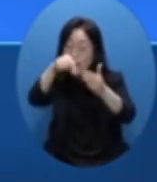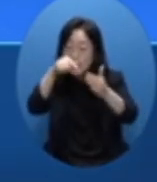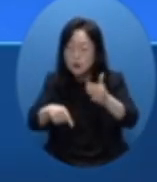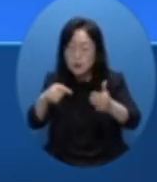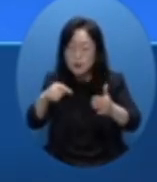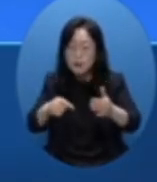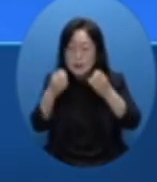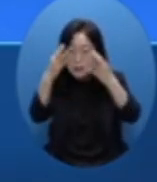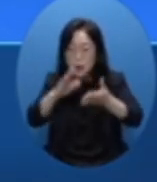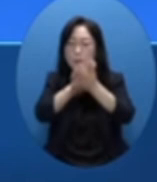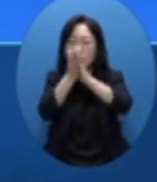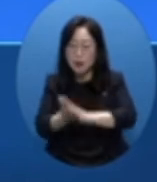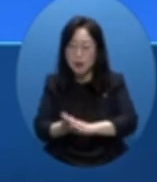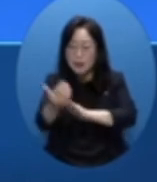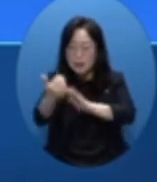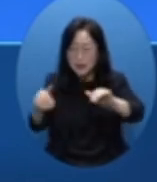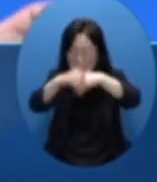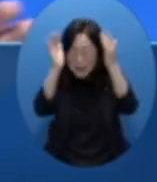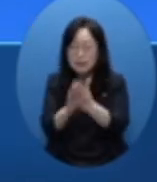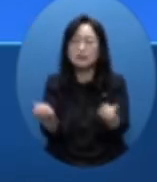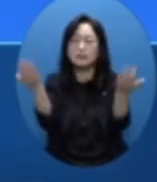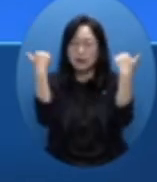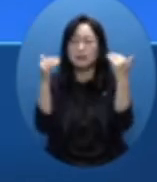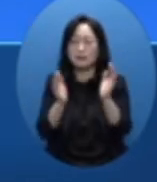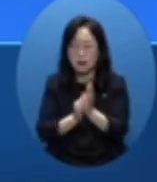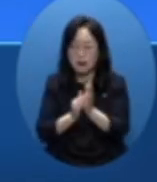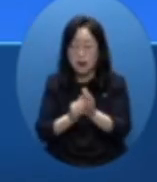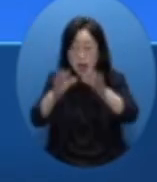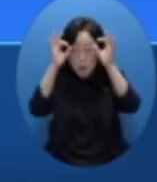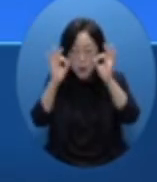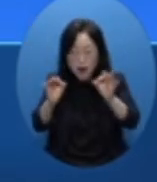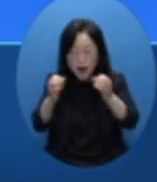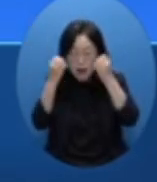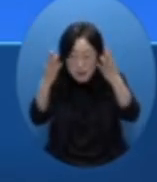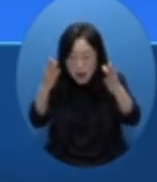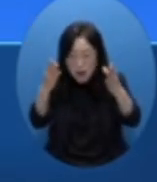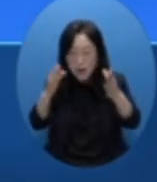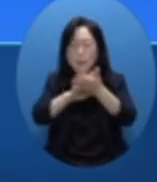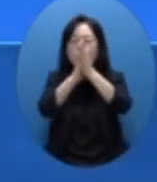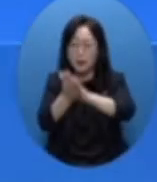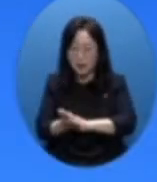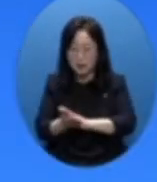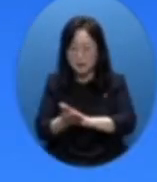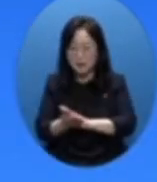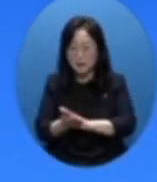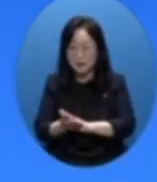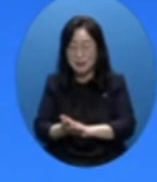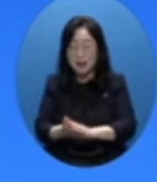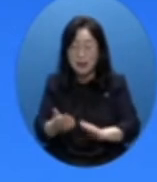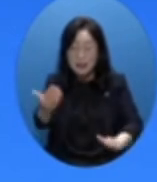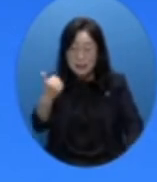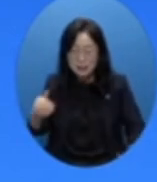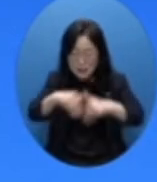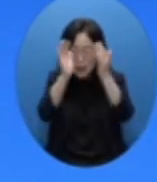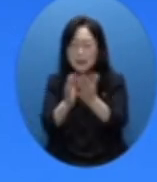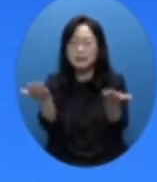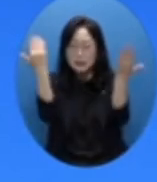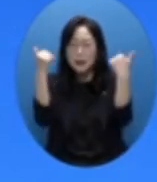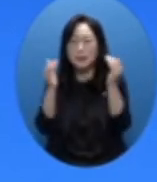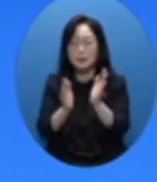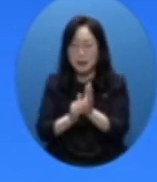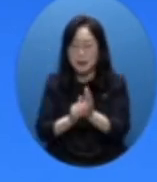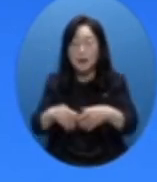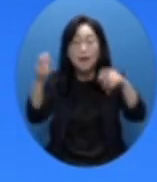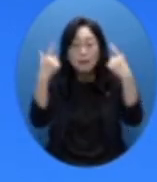피조물이라 이전 것은 지나갔으니 보라 새것이 되었도다 이전 지나간 것입니다